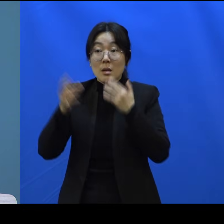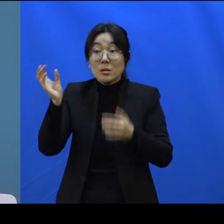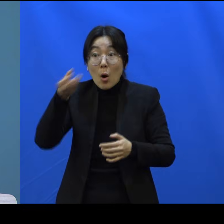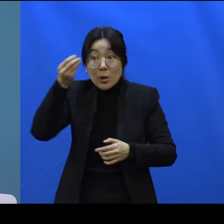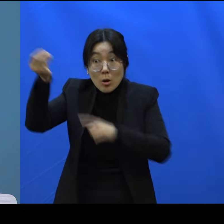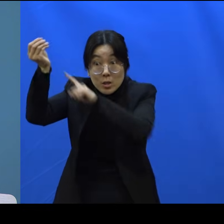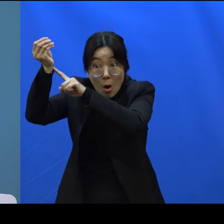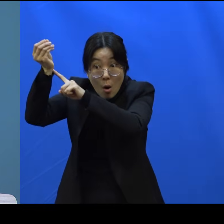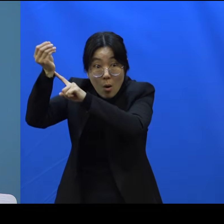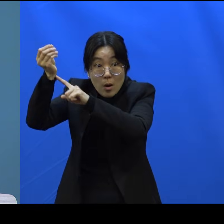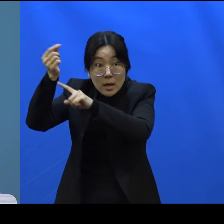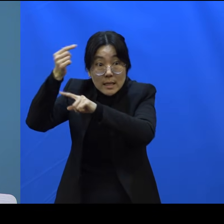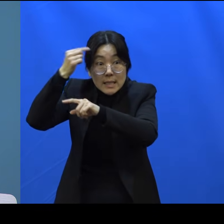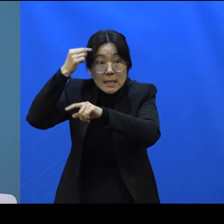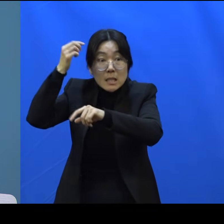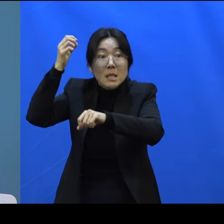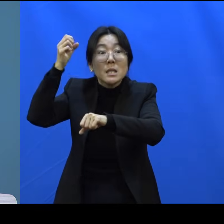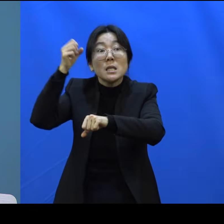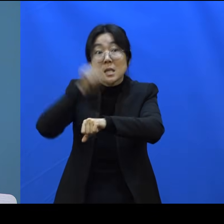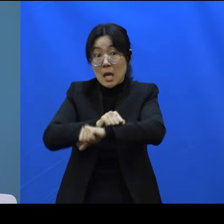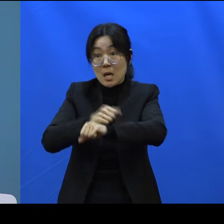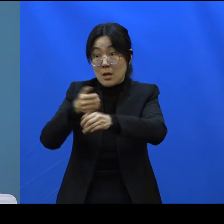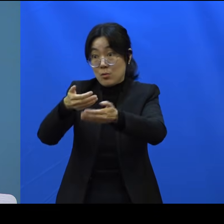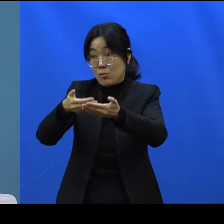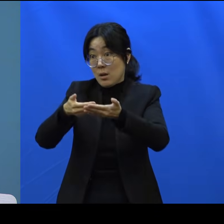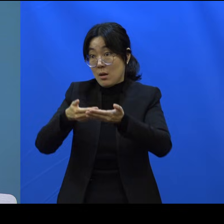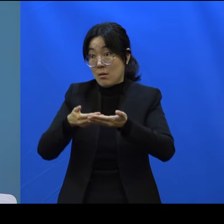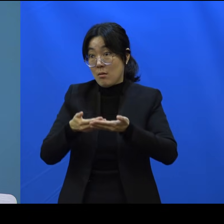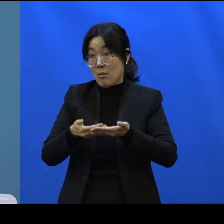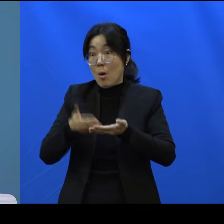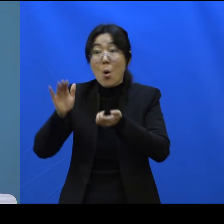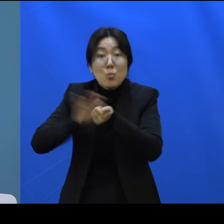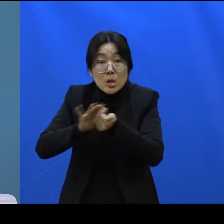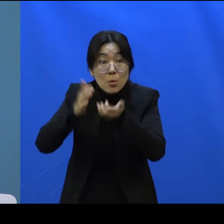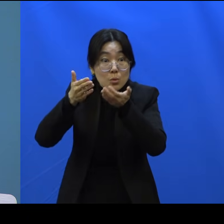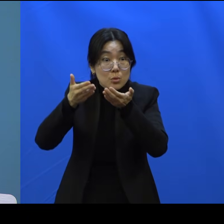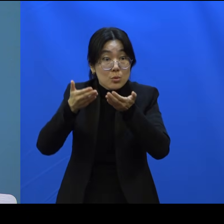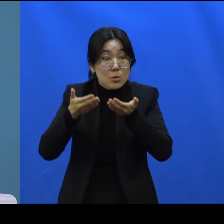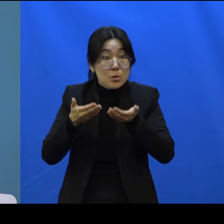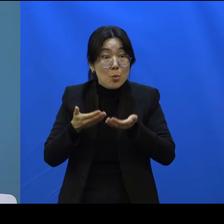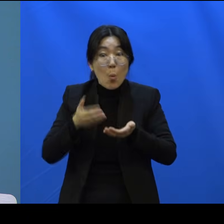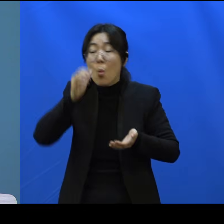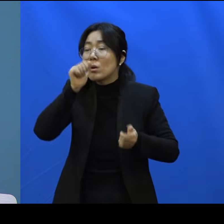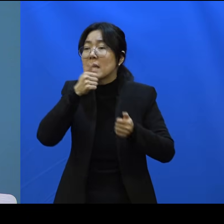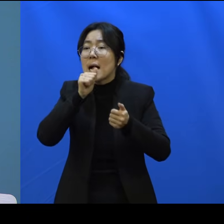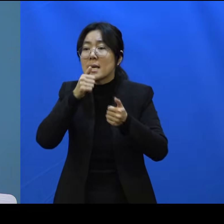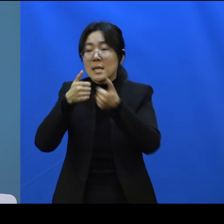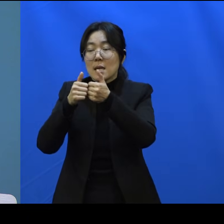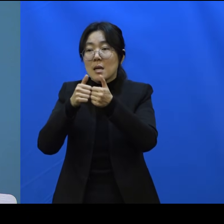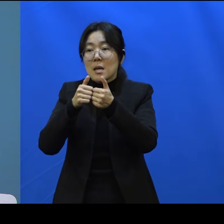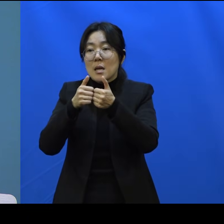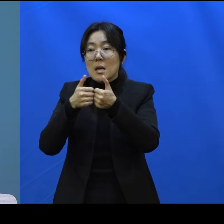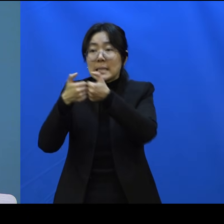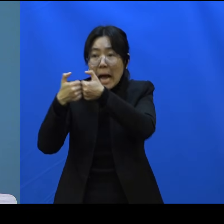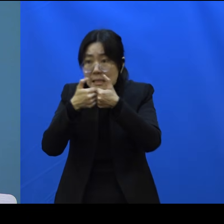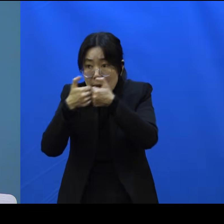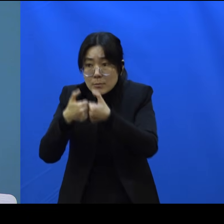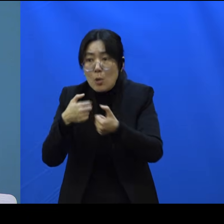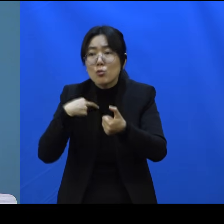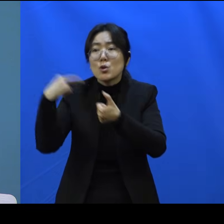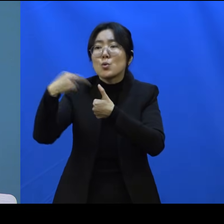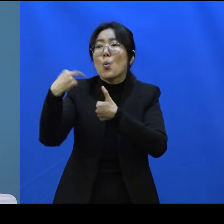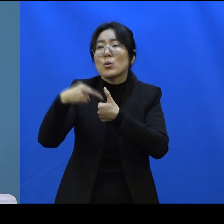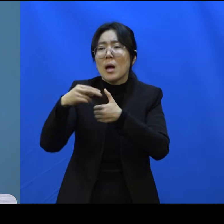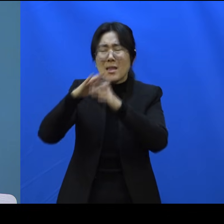영이요, 그 성령은 위로자요, 그분은 상담자요, 우리를 가르치시는 교사요,